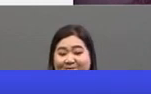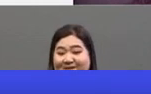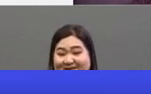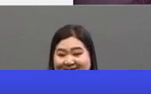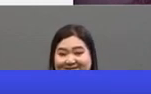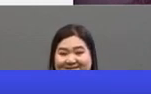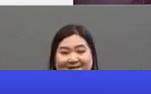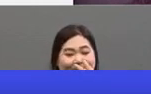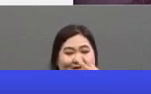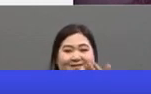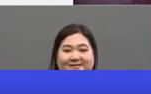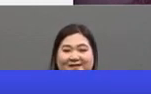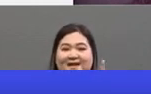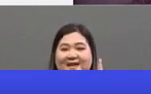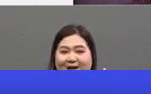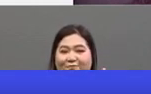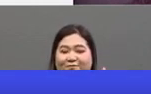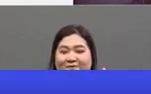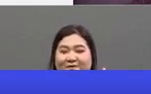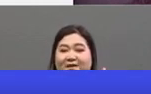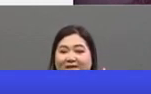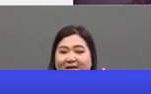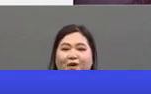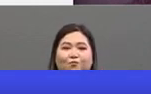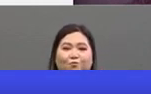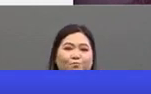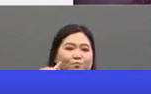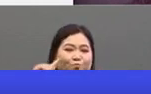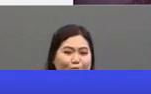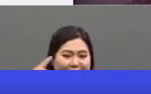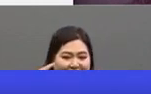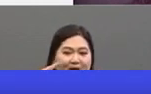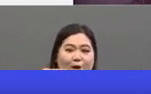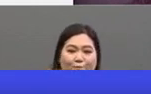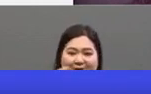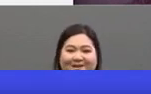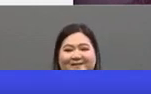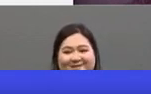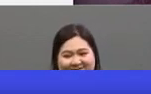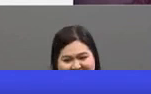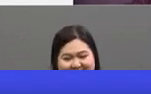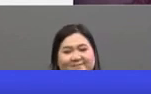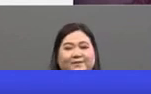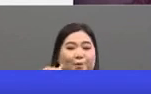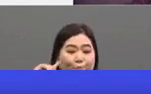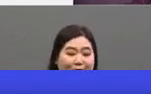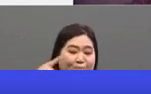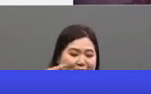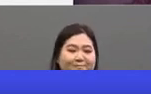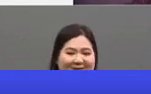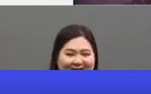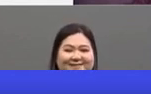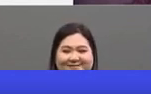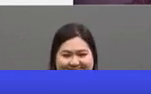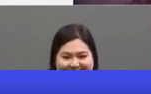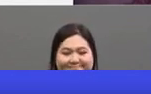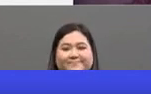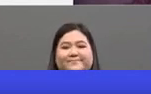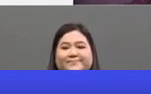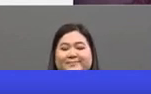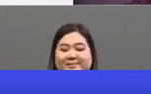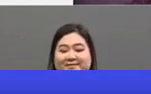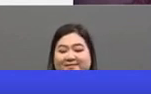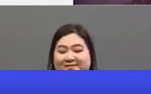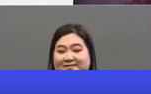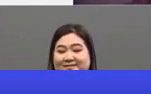อัครนันท์กักิตตินันซึ่งเป็นรองประธานคณะกรรมาธิการท่านก็บอกว่ามีการดึงกลุ่มคนที่มี